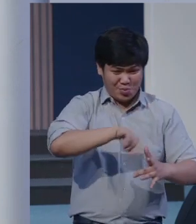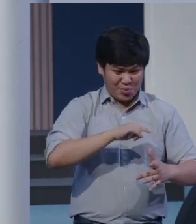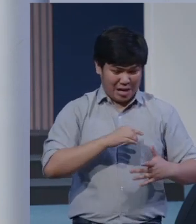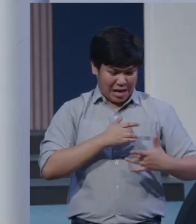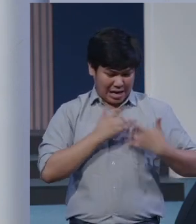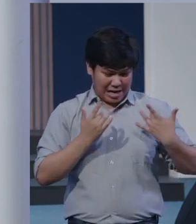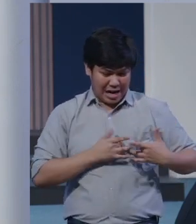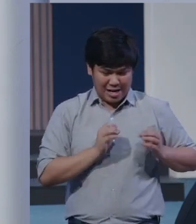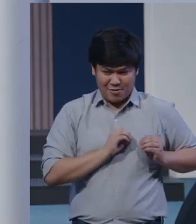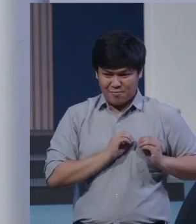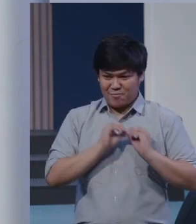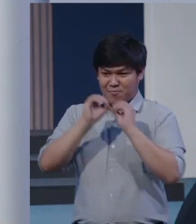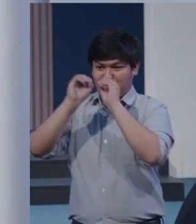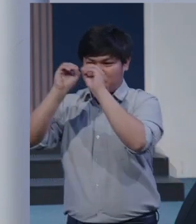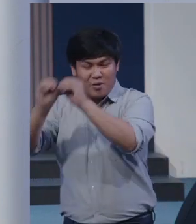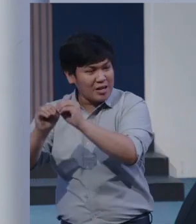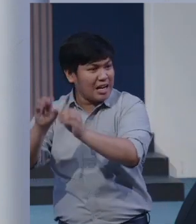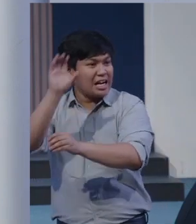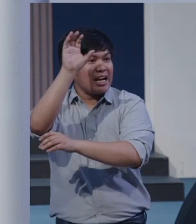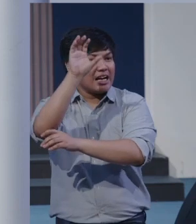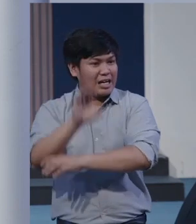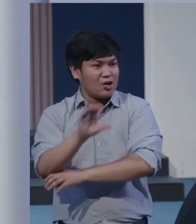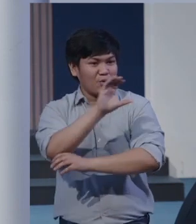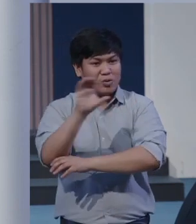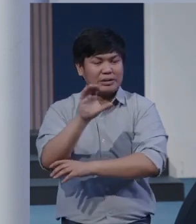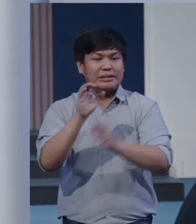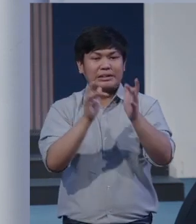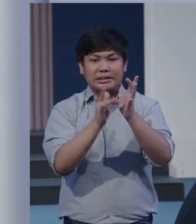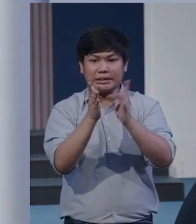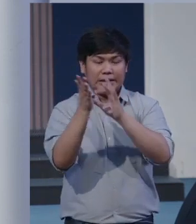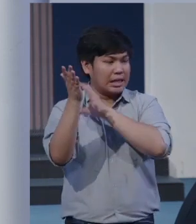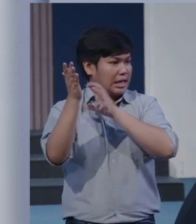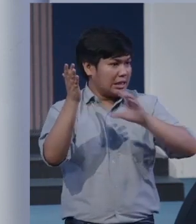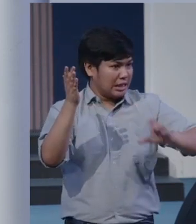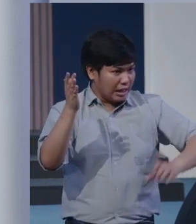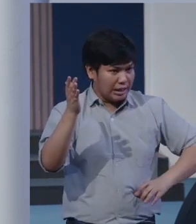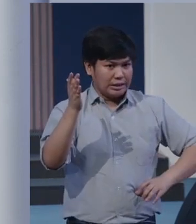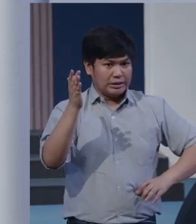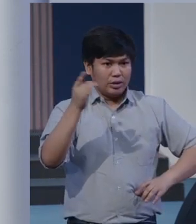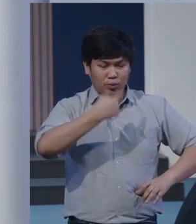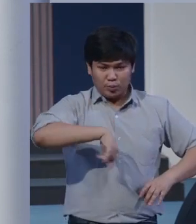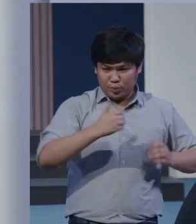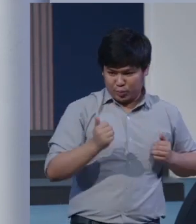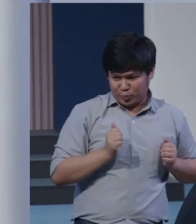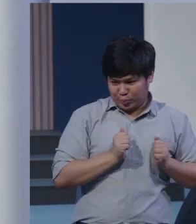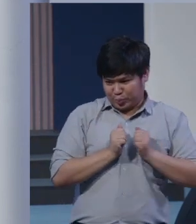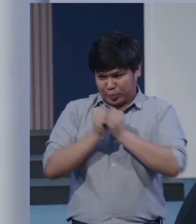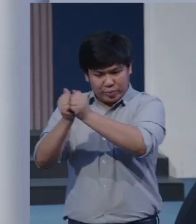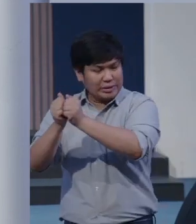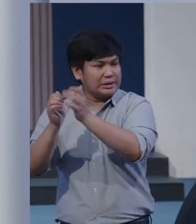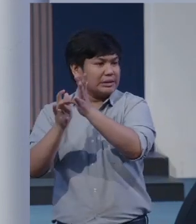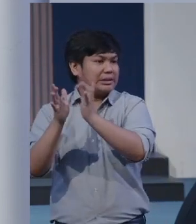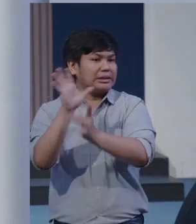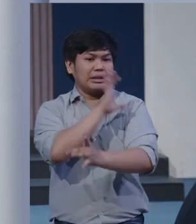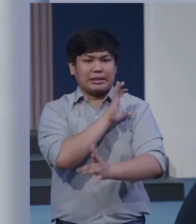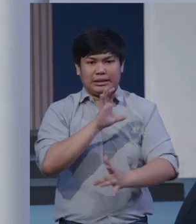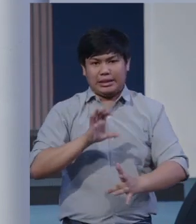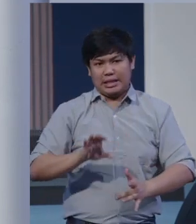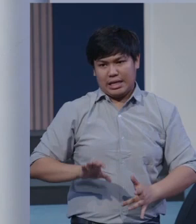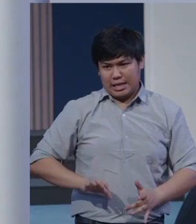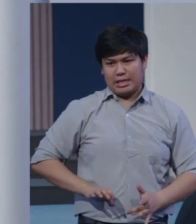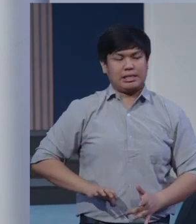why we are saved tayo ay nasa kay hesus tayo ay Nakiisa kay Jesus sa kanyang